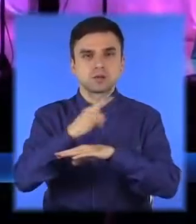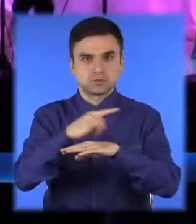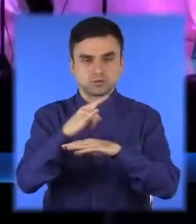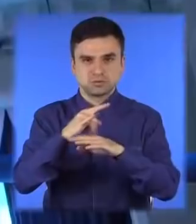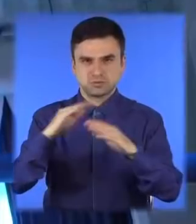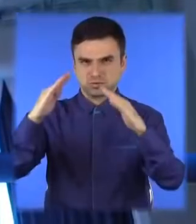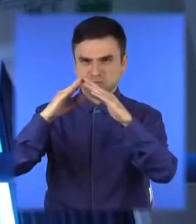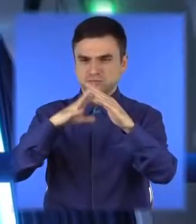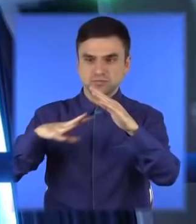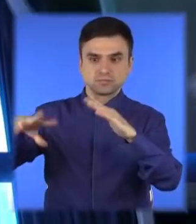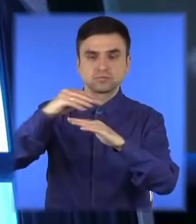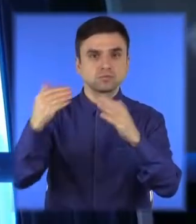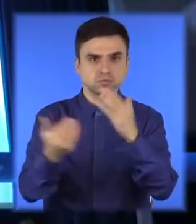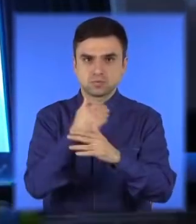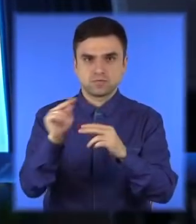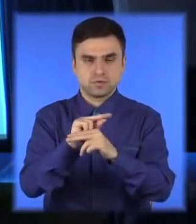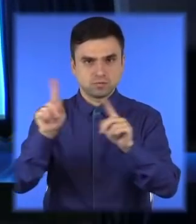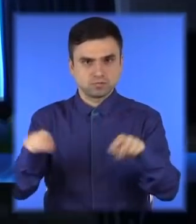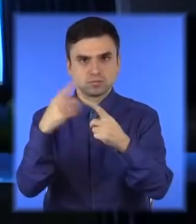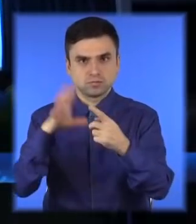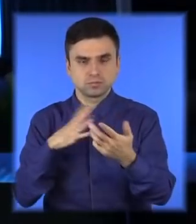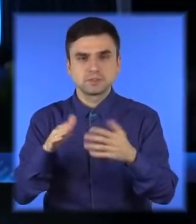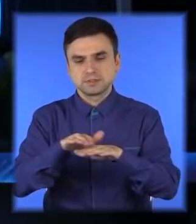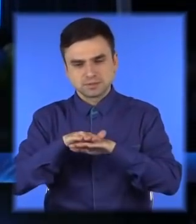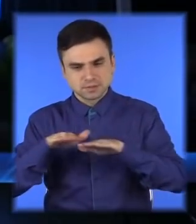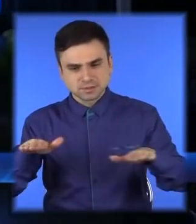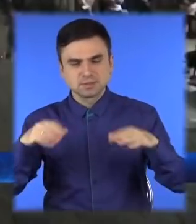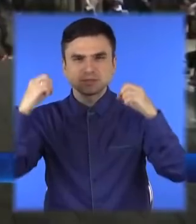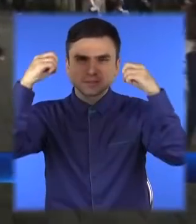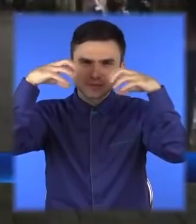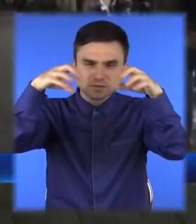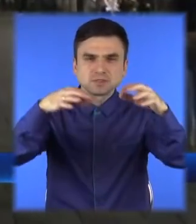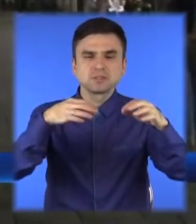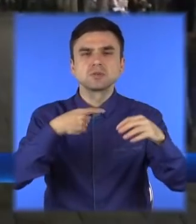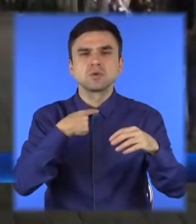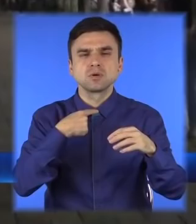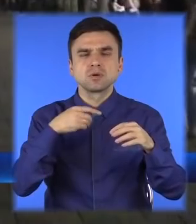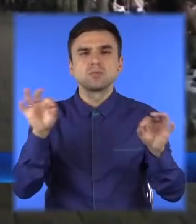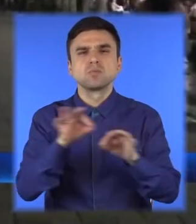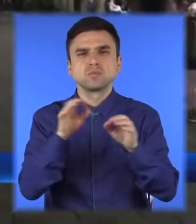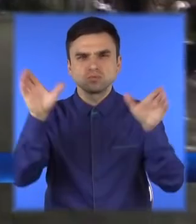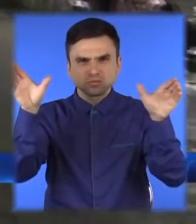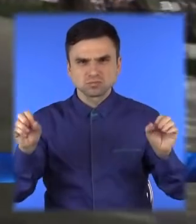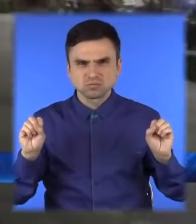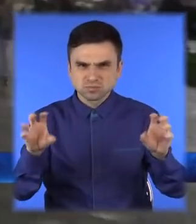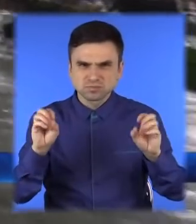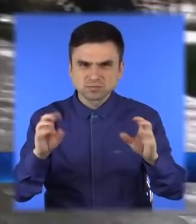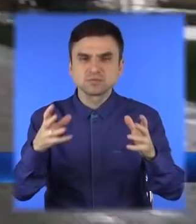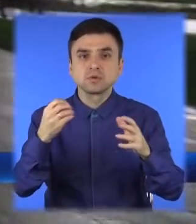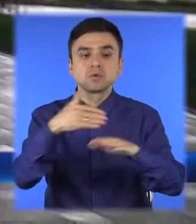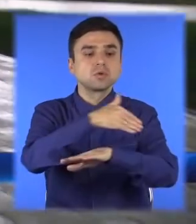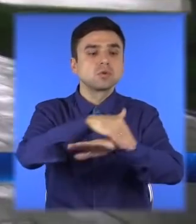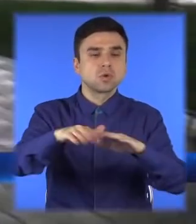повністю відреставрований. Сцена, фоє, нова апаратура, зручні крісла, освітлення і європейський сквер ззовні. Все це стало можливим